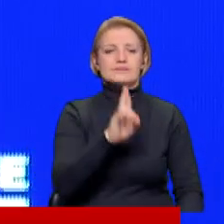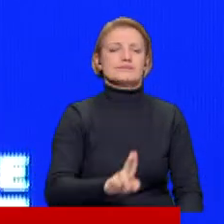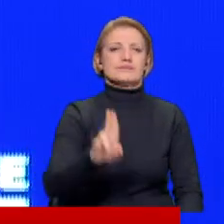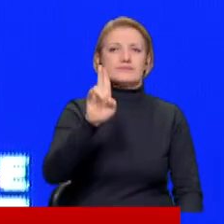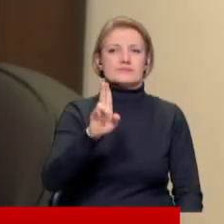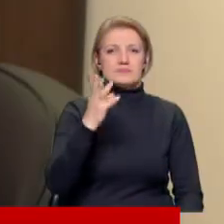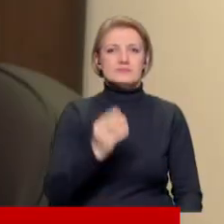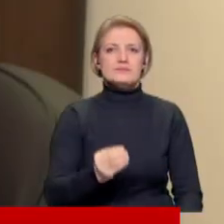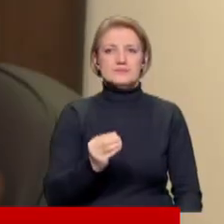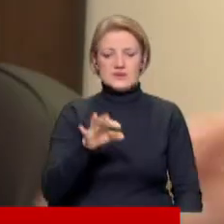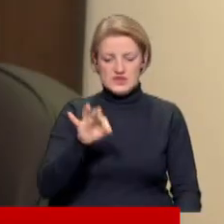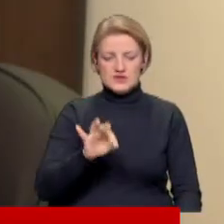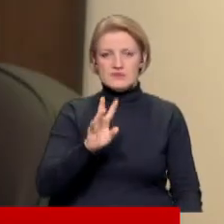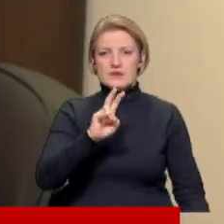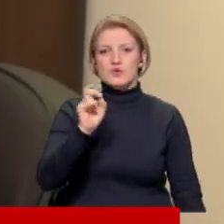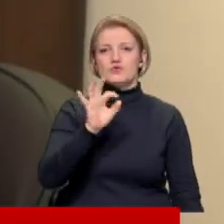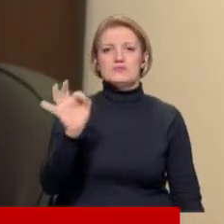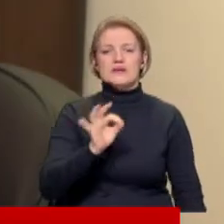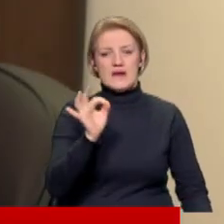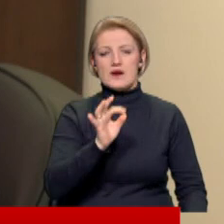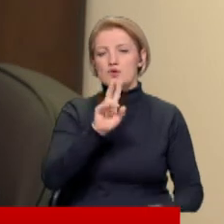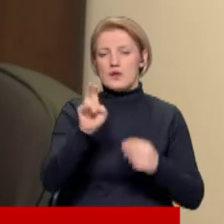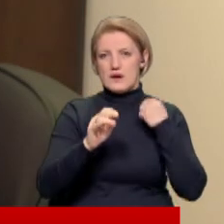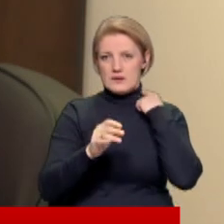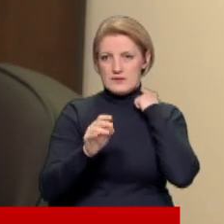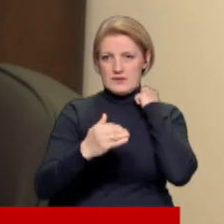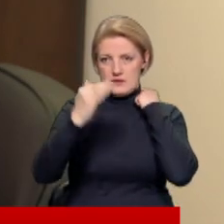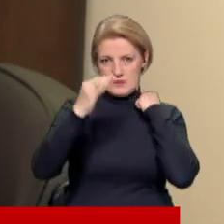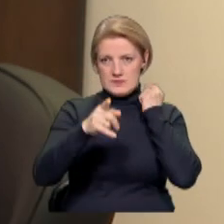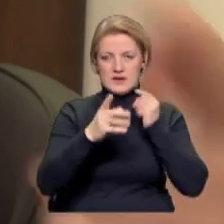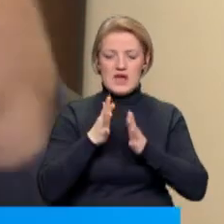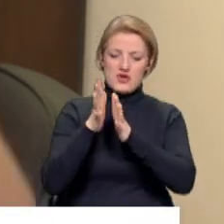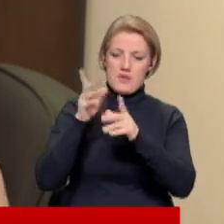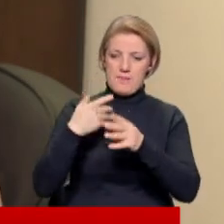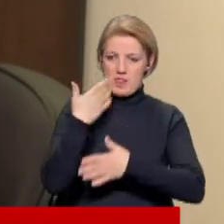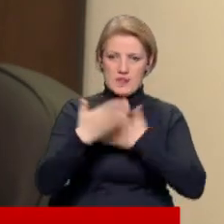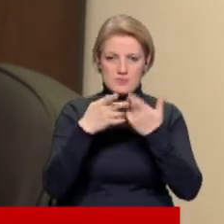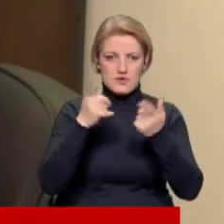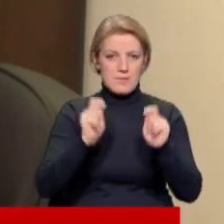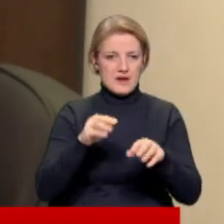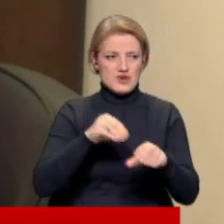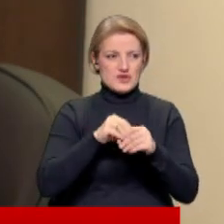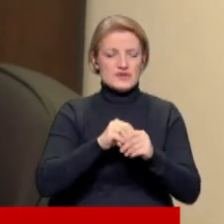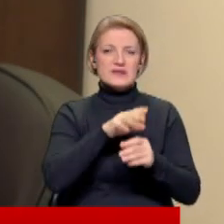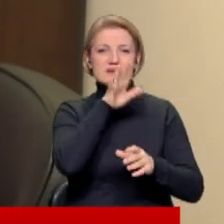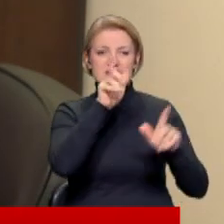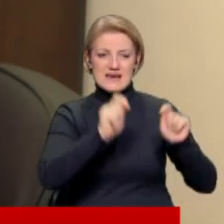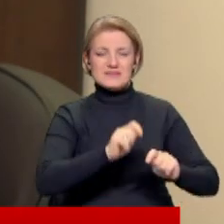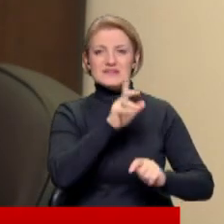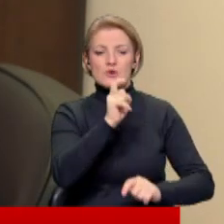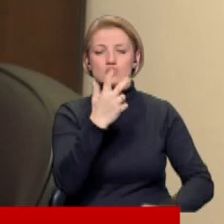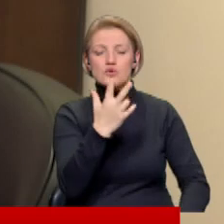197'yi bulduk şimdi 29 milyar dolar artan ihracattan bahsedeceksiniz bu ihracatı yapabilmek için yaptığınız ithalattaki